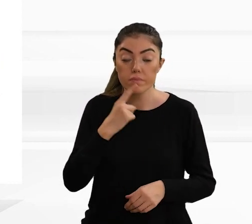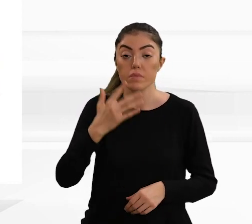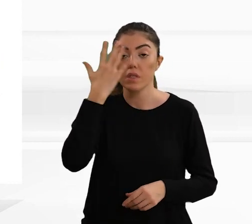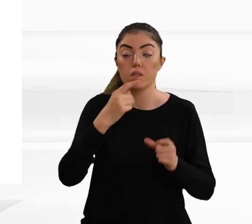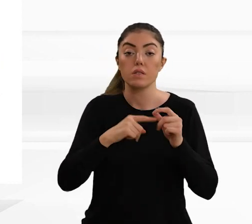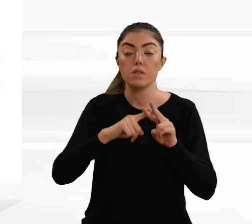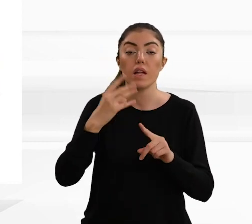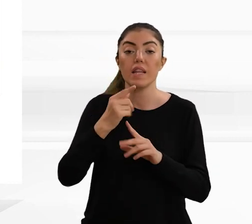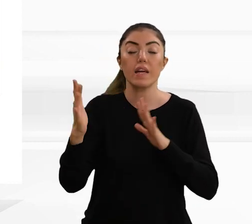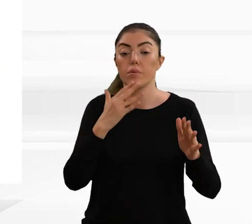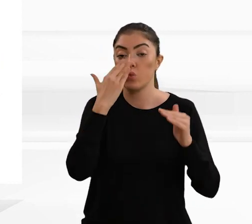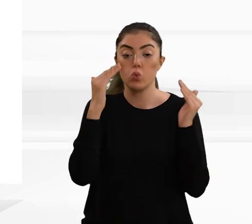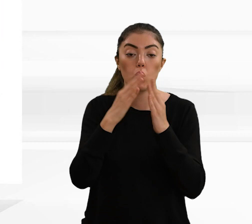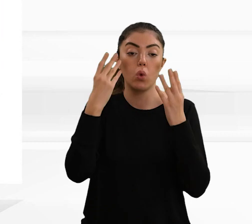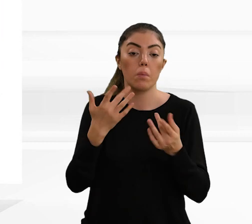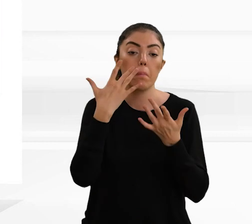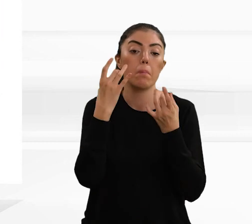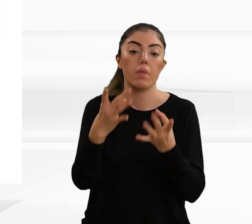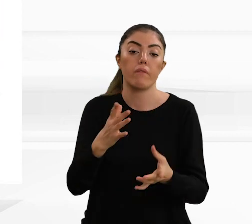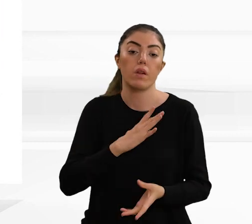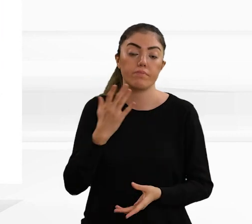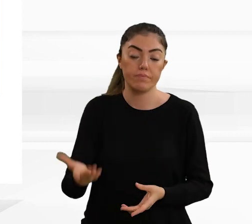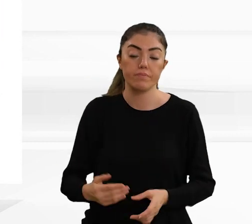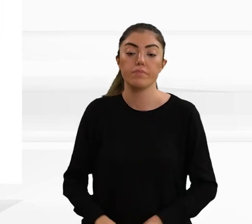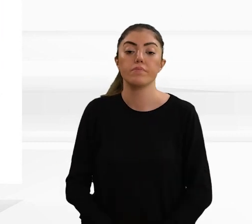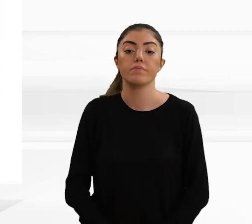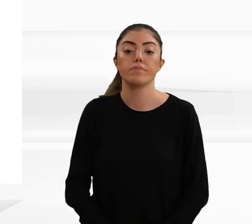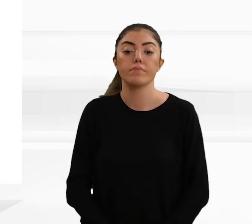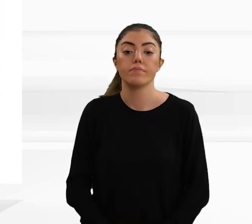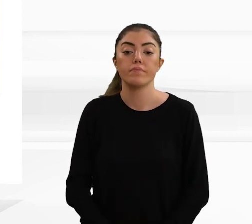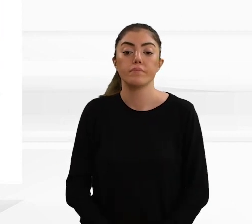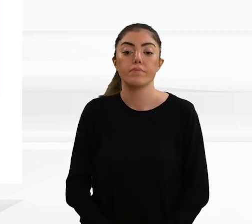karasal iklimine ait olduğunu gösterir